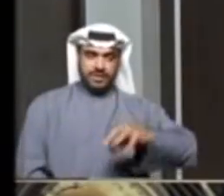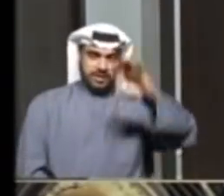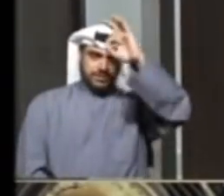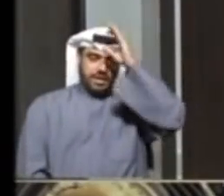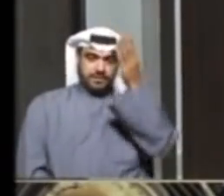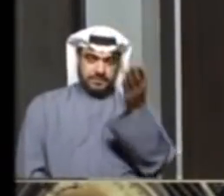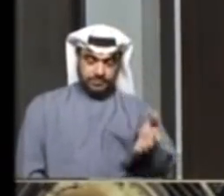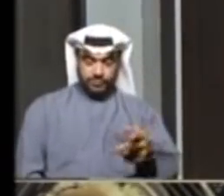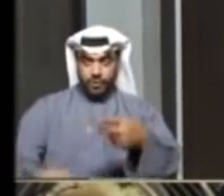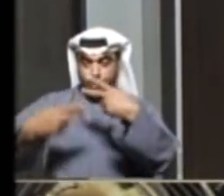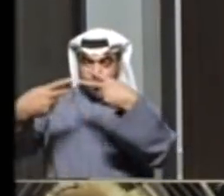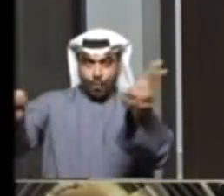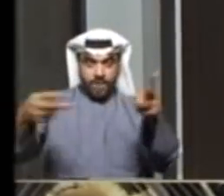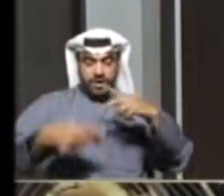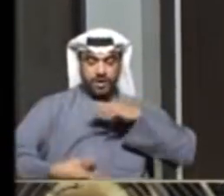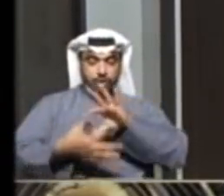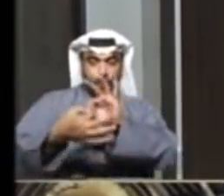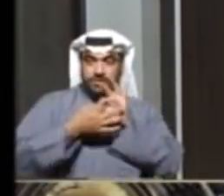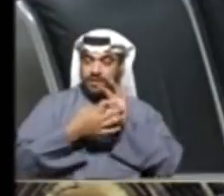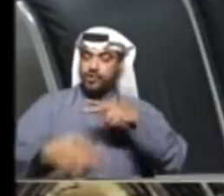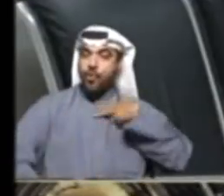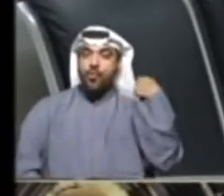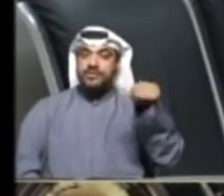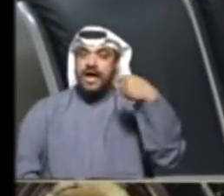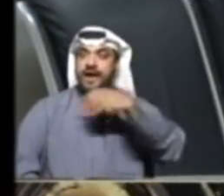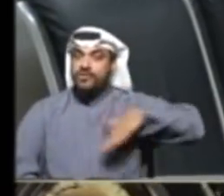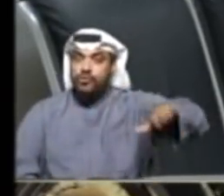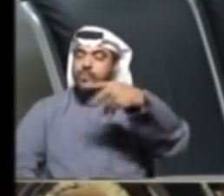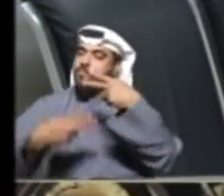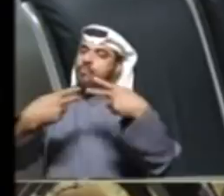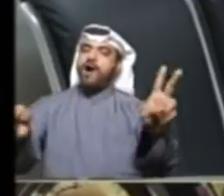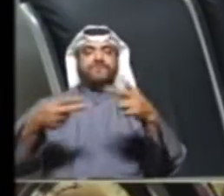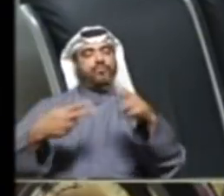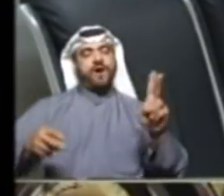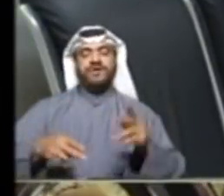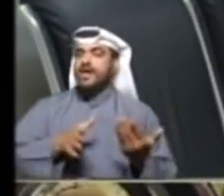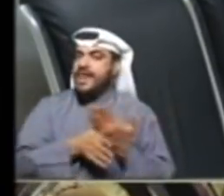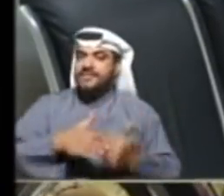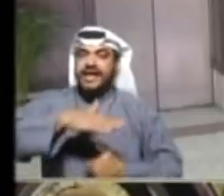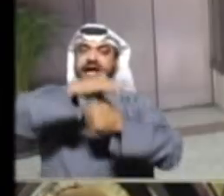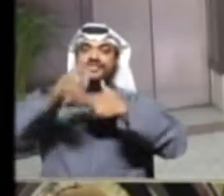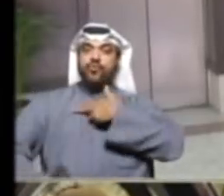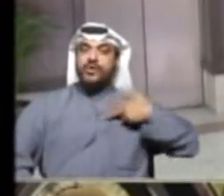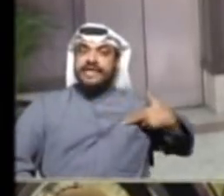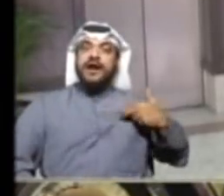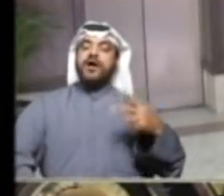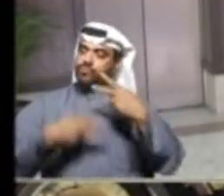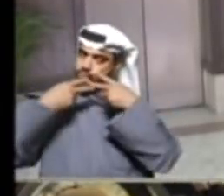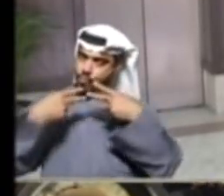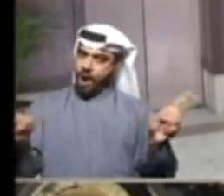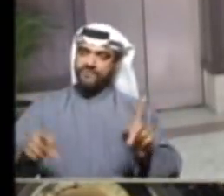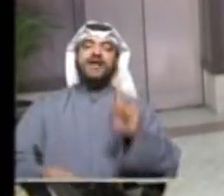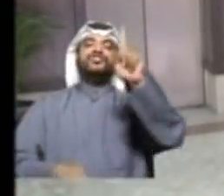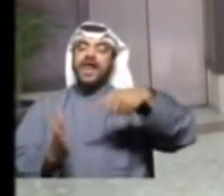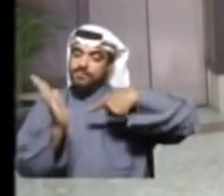امتثال جميع الجهات الحكومية بهذا القرار تنفيذا لتوجيهات مجلس الوزراء بهذا الشأن بعد دراسته في